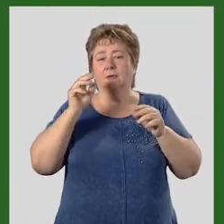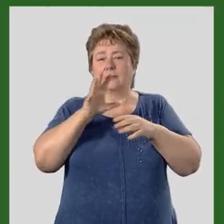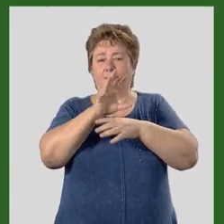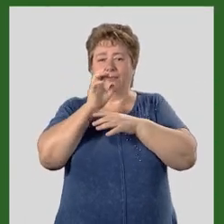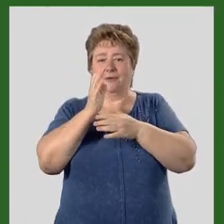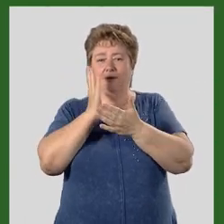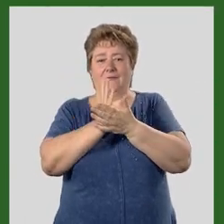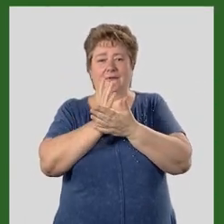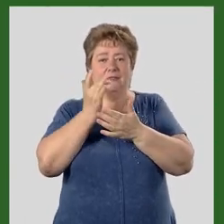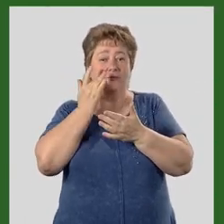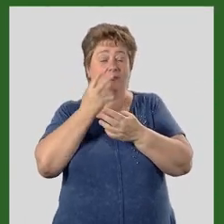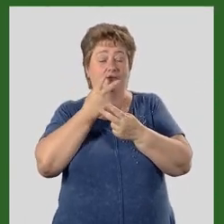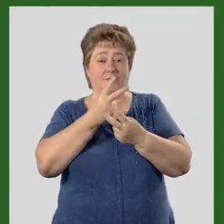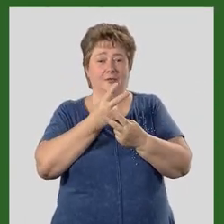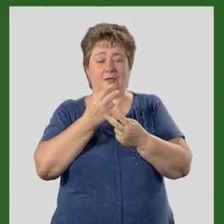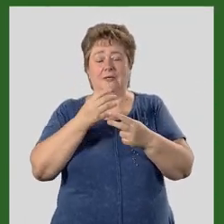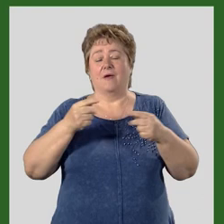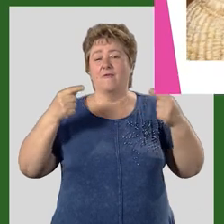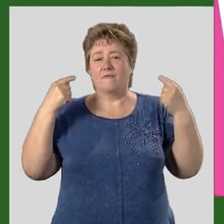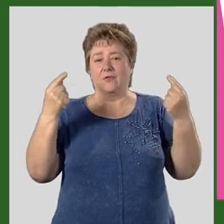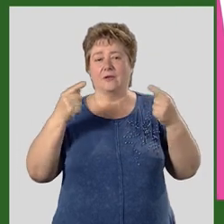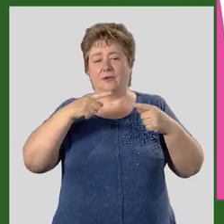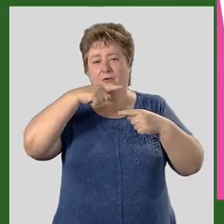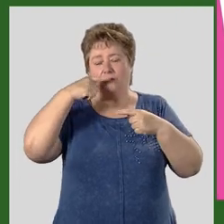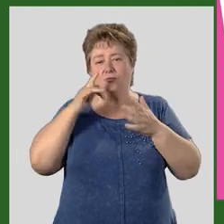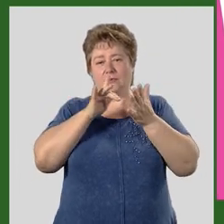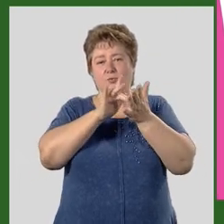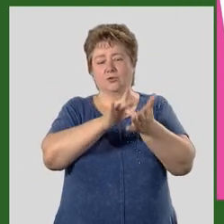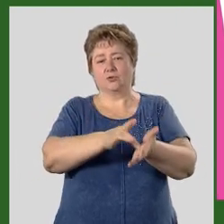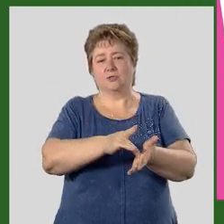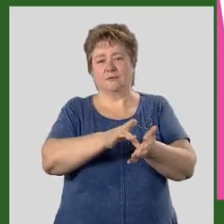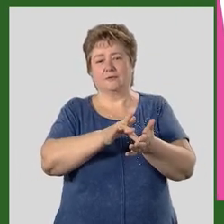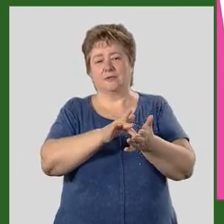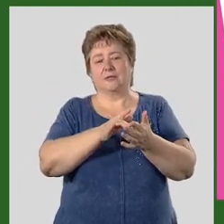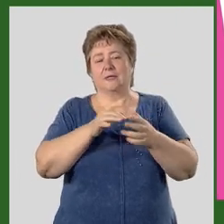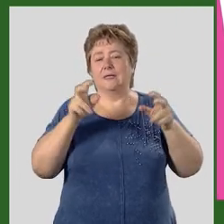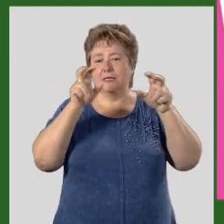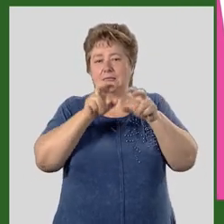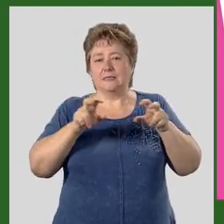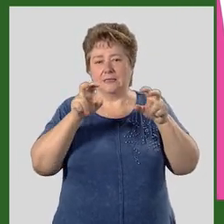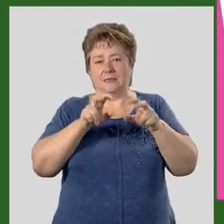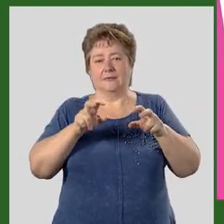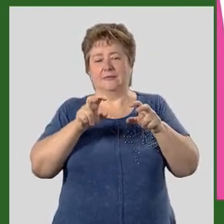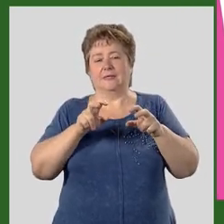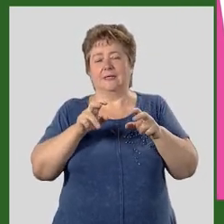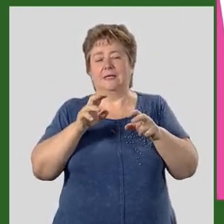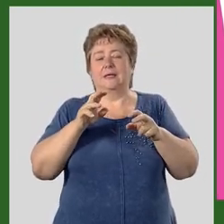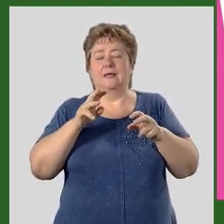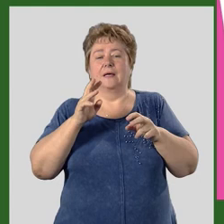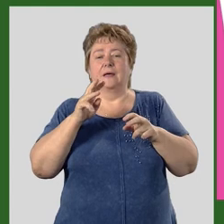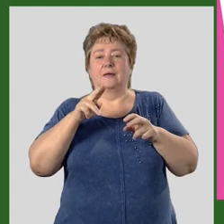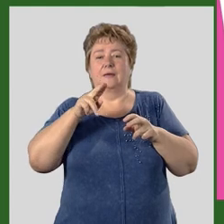изображенном на этой фотографии. Великий русский путешественник, исследователь